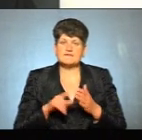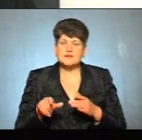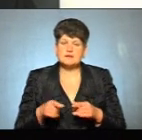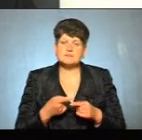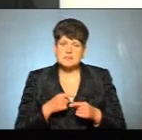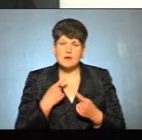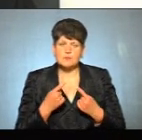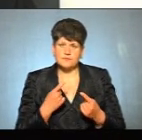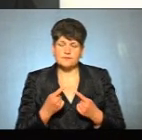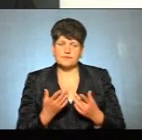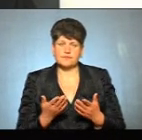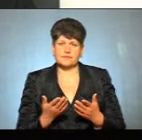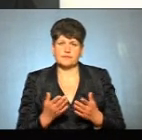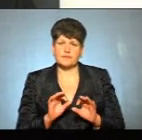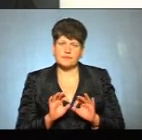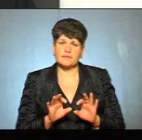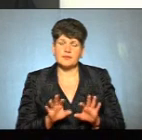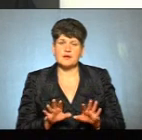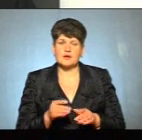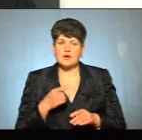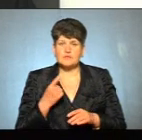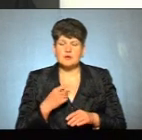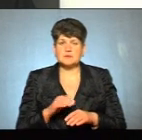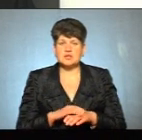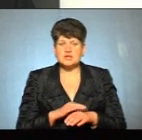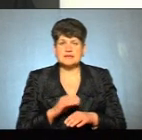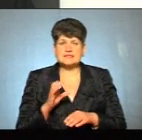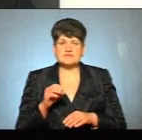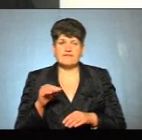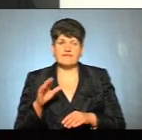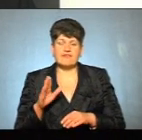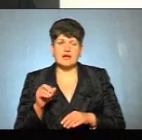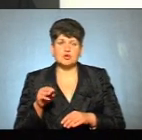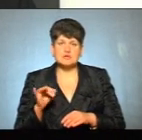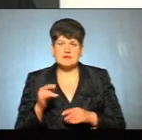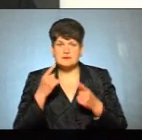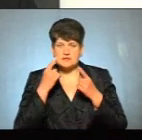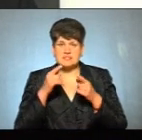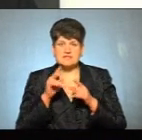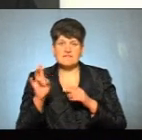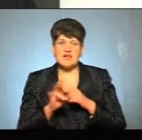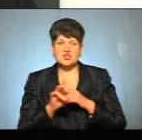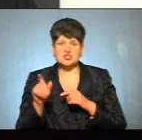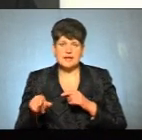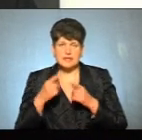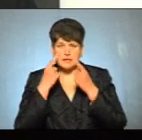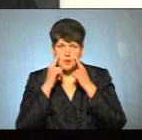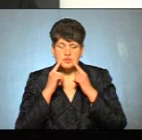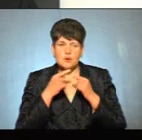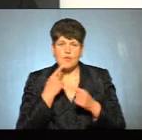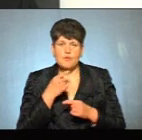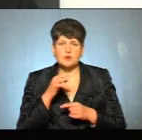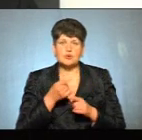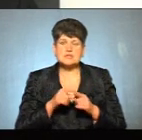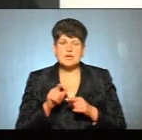доносити. І, як казав Блаженніший Святослав, священники зі сльозами на очах кажуть про